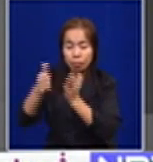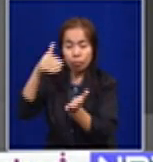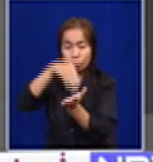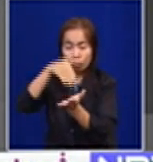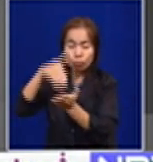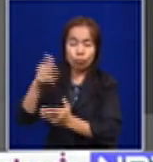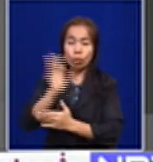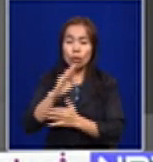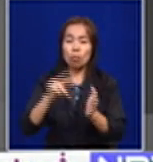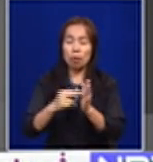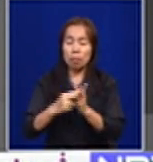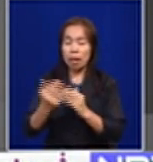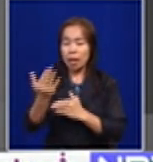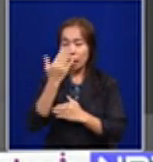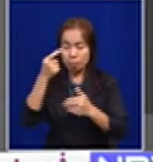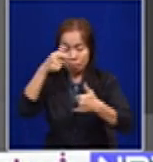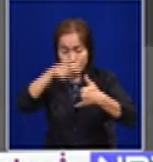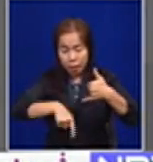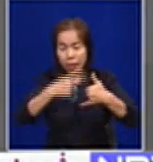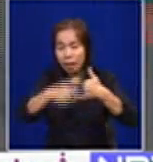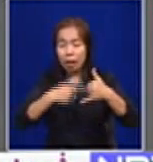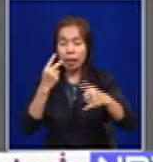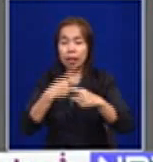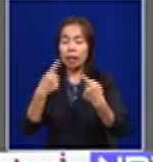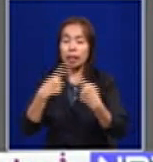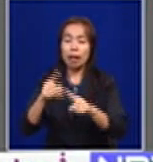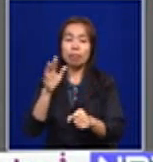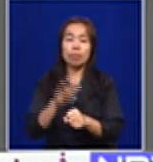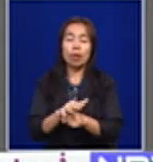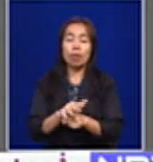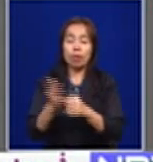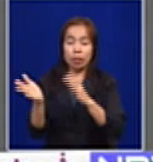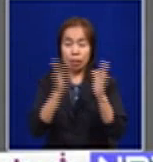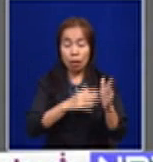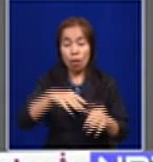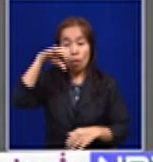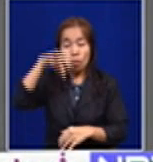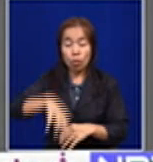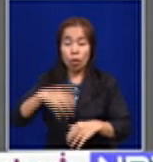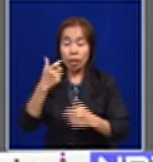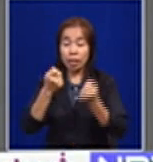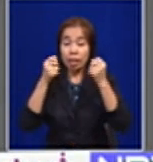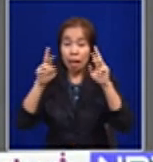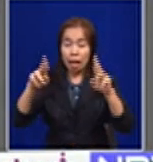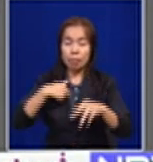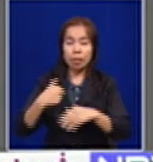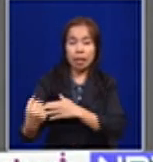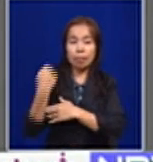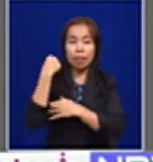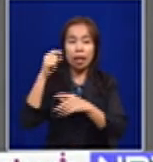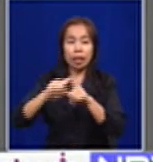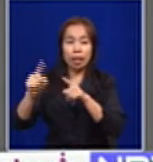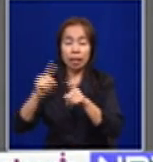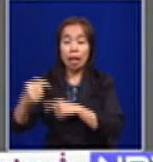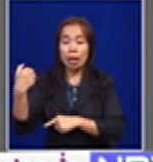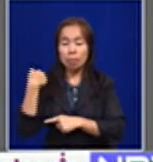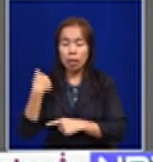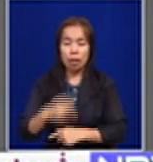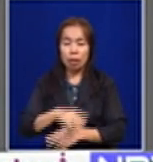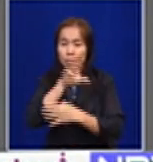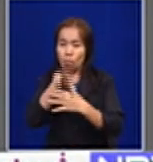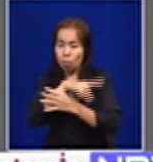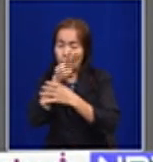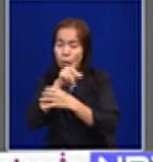อแค่ไม่มีลักษณะต้องห้ามที่กล่าวมาข้างต้นก็พอองค์กรอิสระมีอำนาจมหาศาลสามารถควบคุมรัฐบาลและ